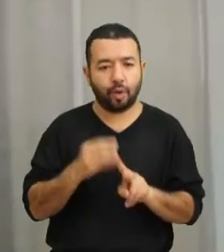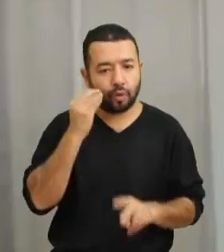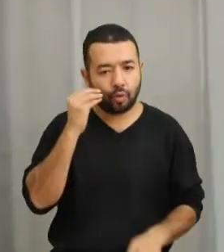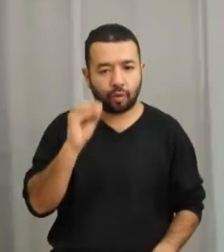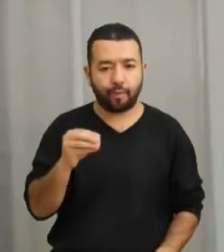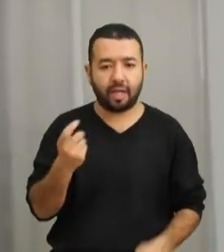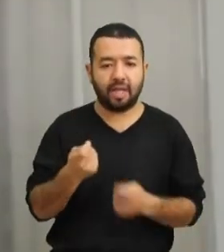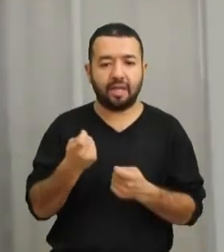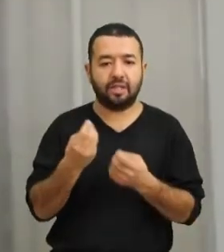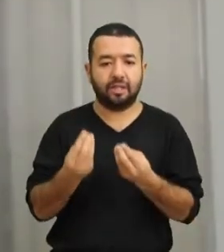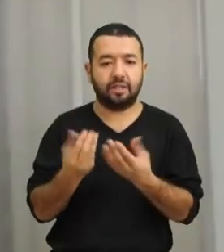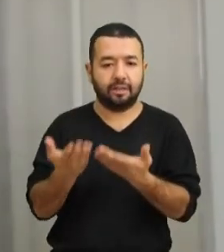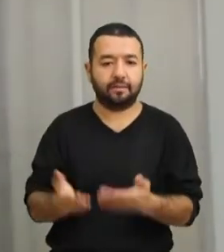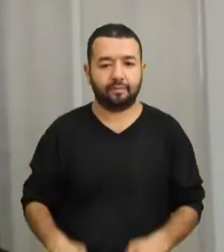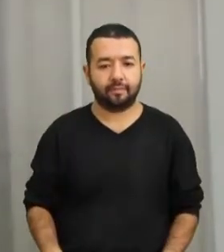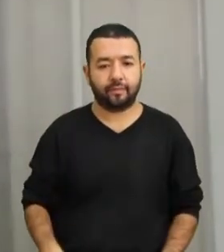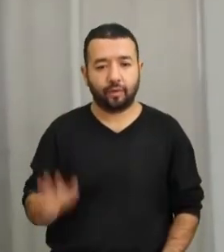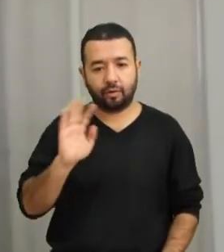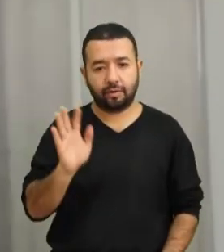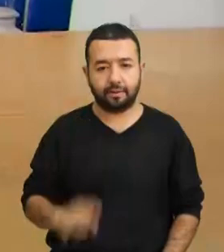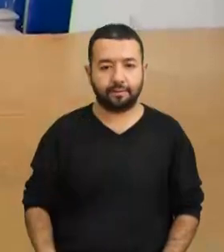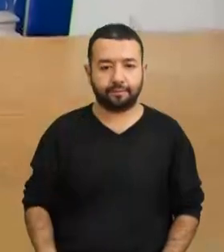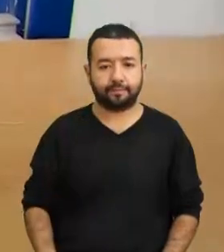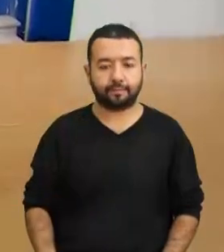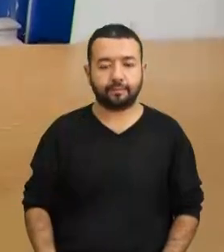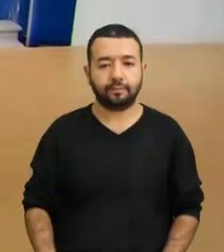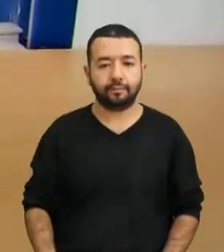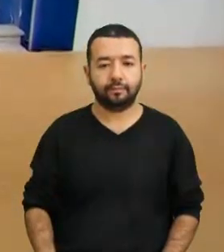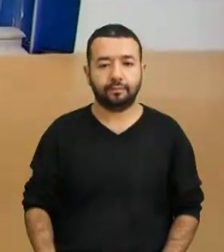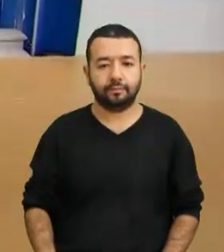Öpüyorum. Sana iyi çalışmalar diliyorum canım. Hoşça kal.